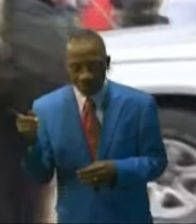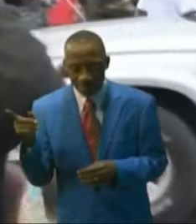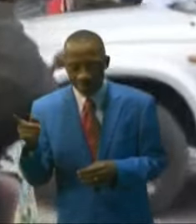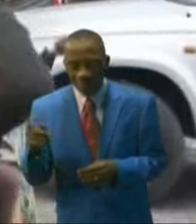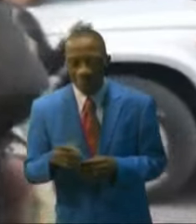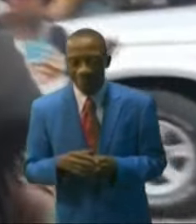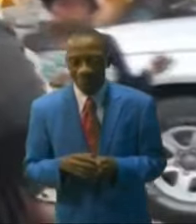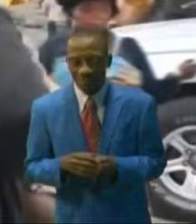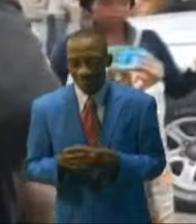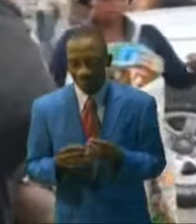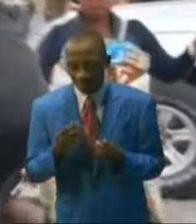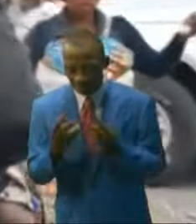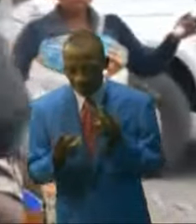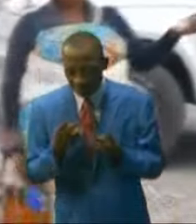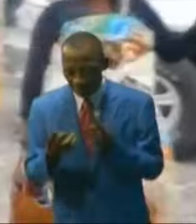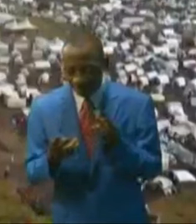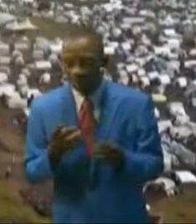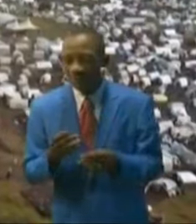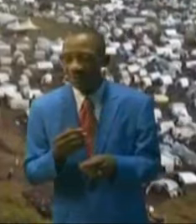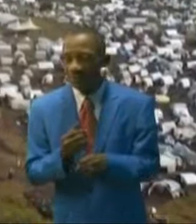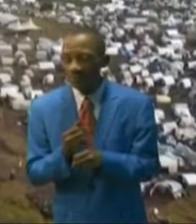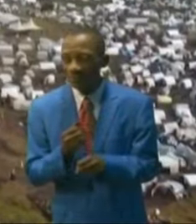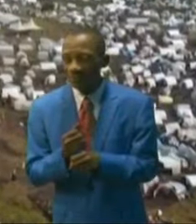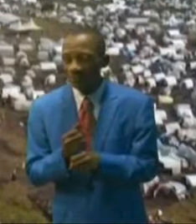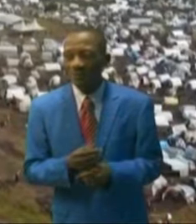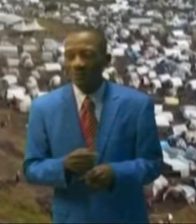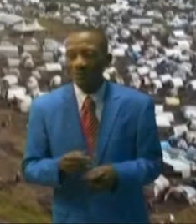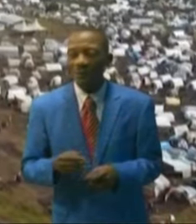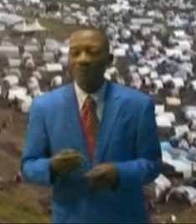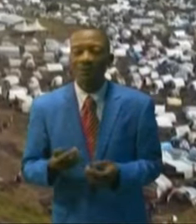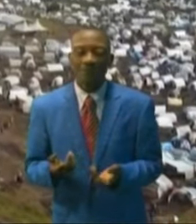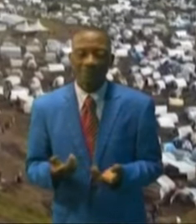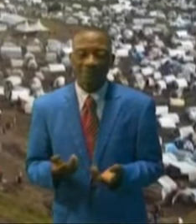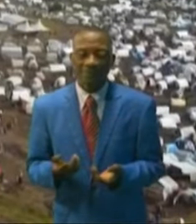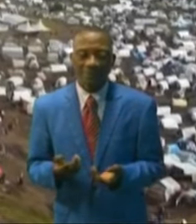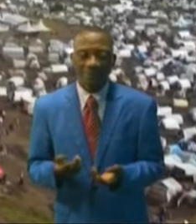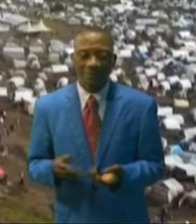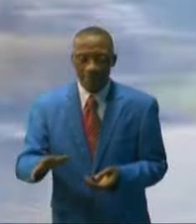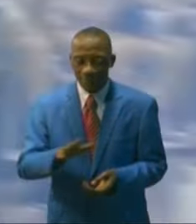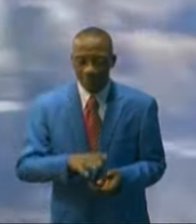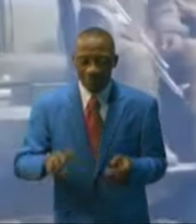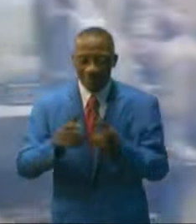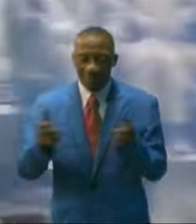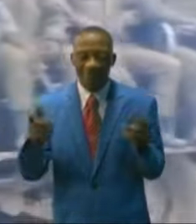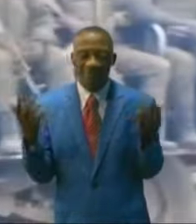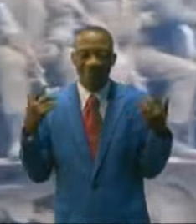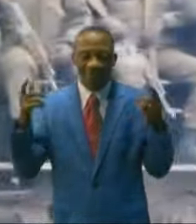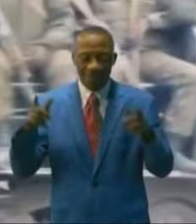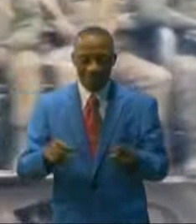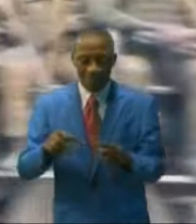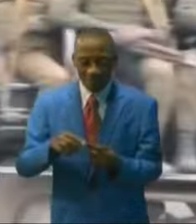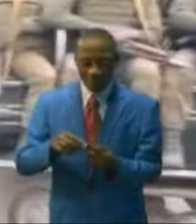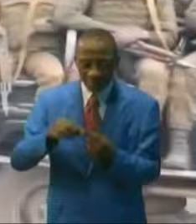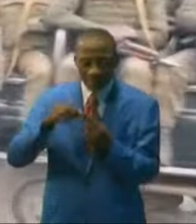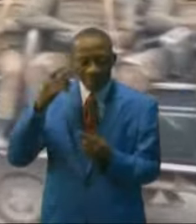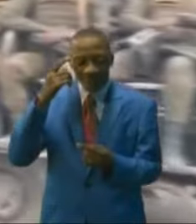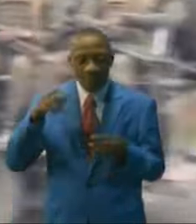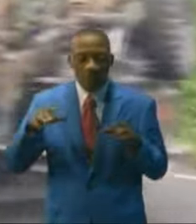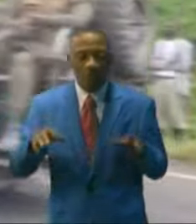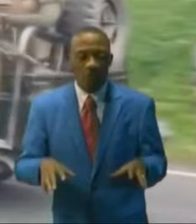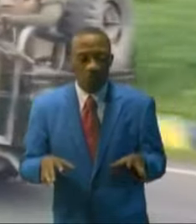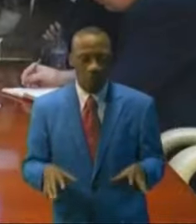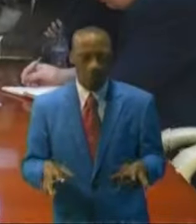situation sécuritaire et humanitaire dans la région des Grands Lacs, spécialement en République démocratique du Congo, sujet au centre